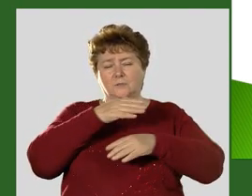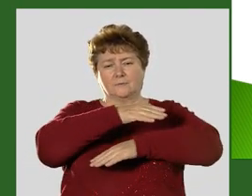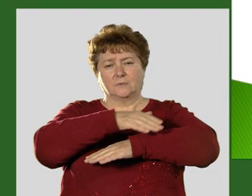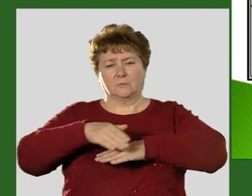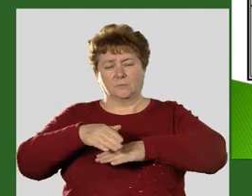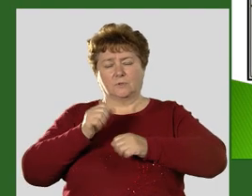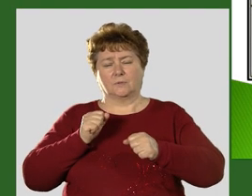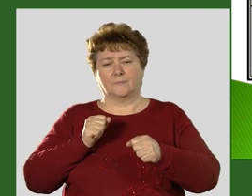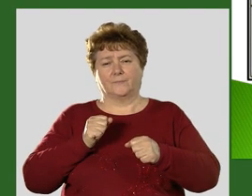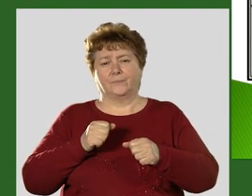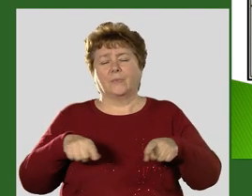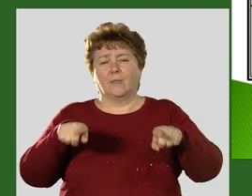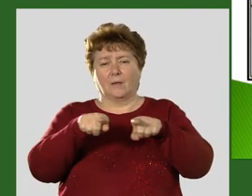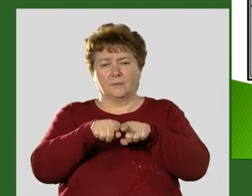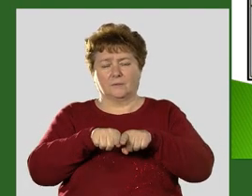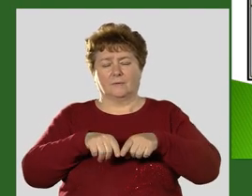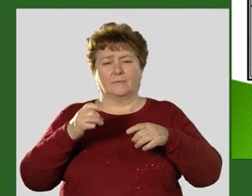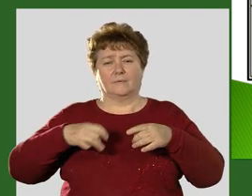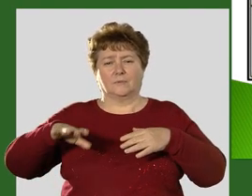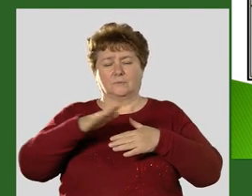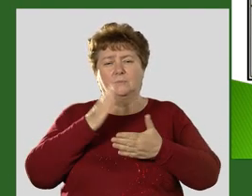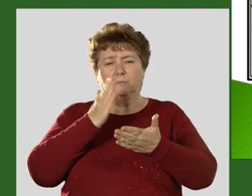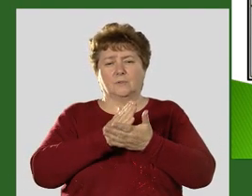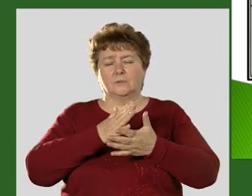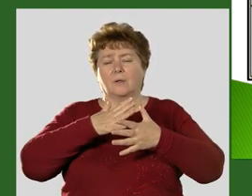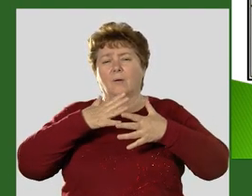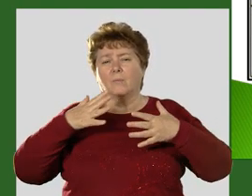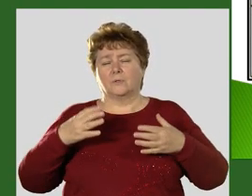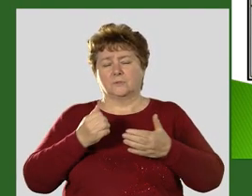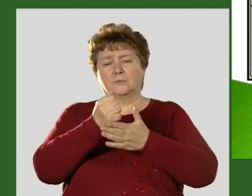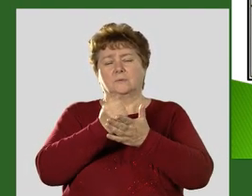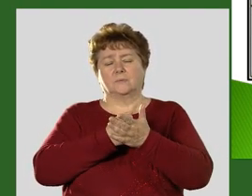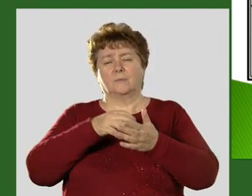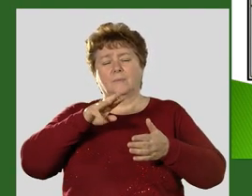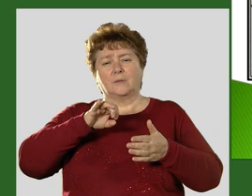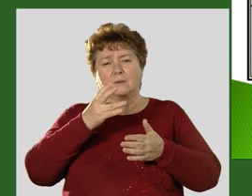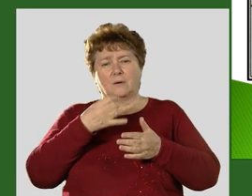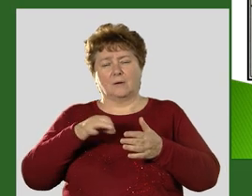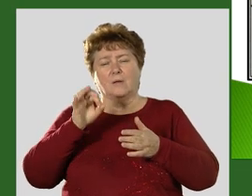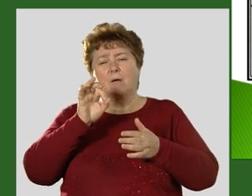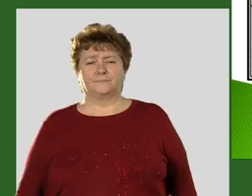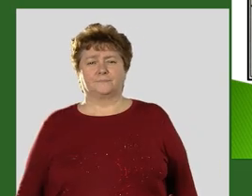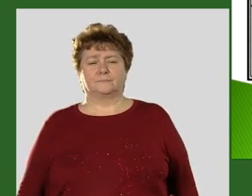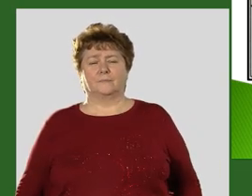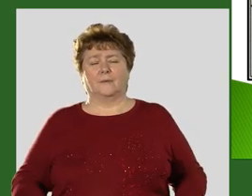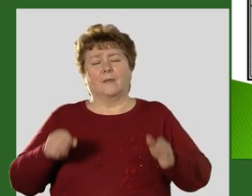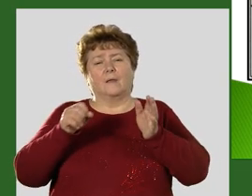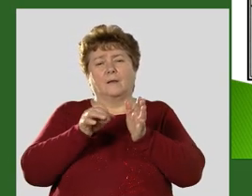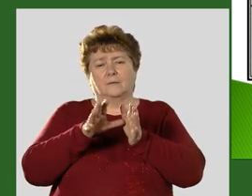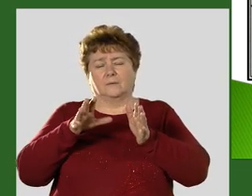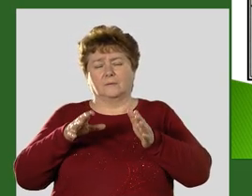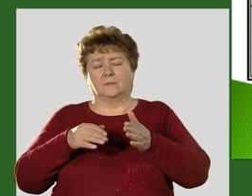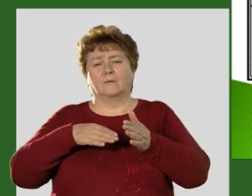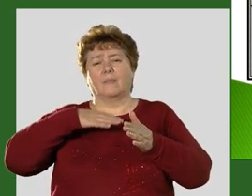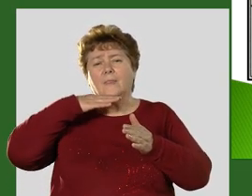зарубежья. В то же время в республике имеются большие запасы минерального и органического сырья,